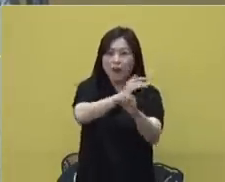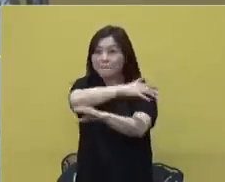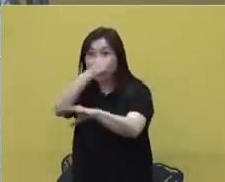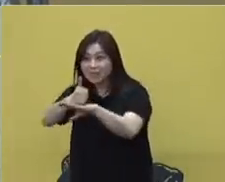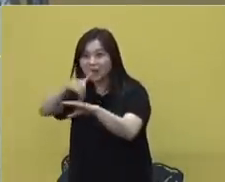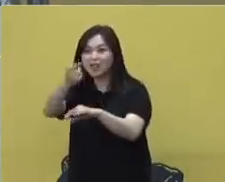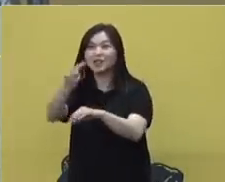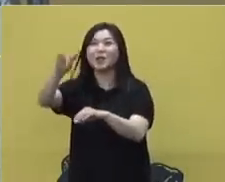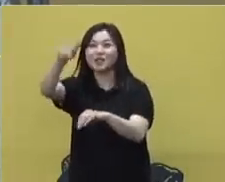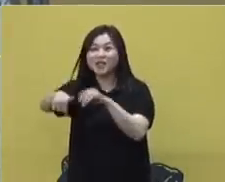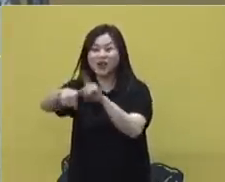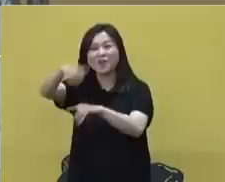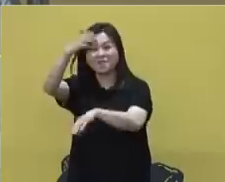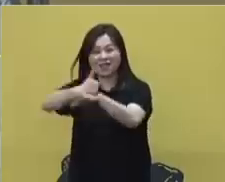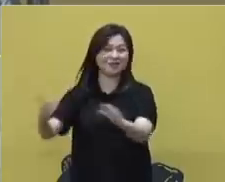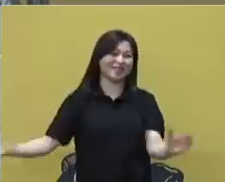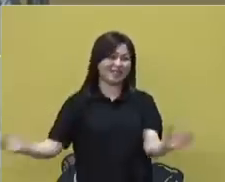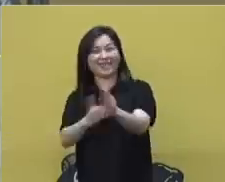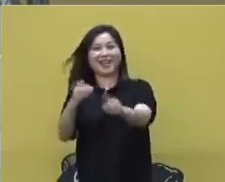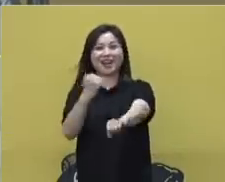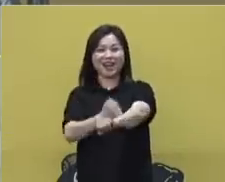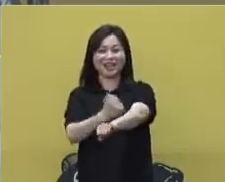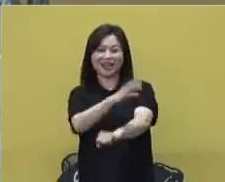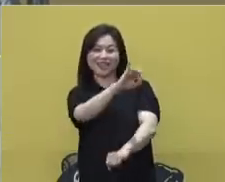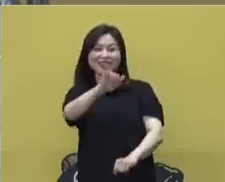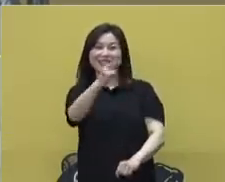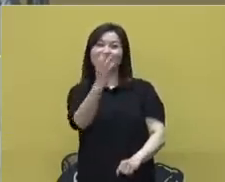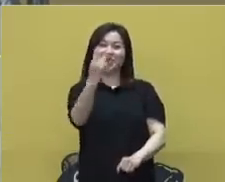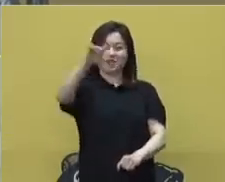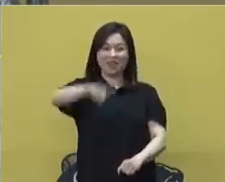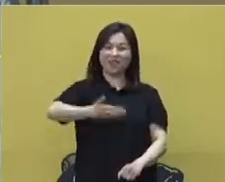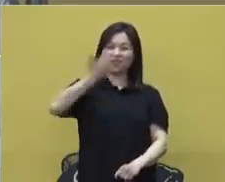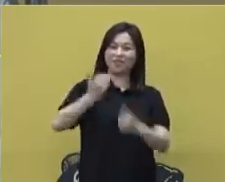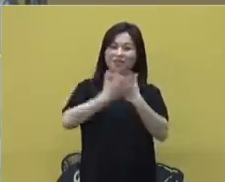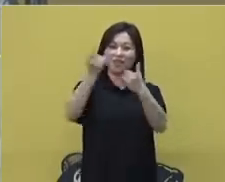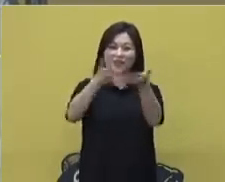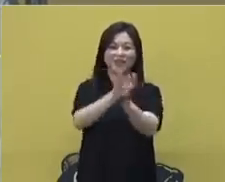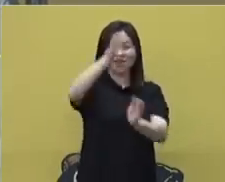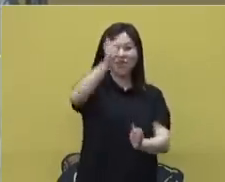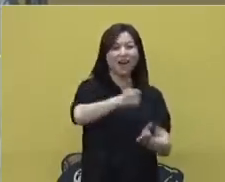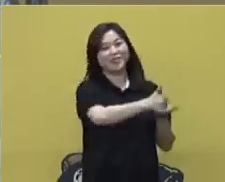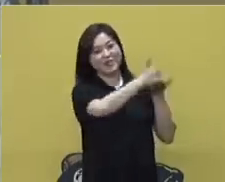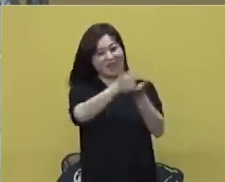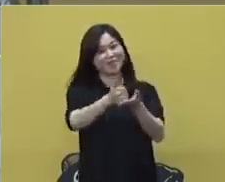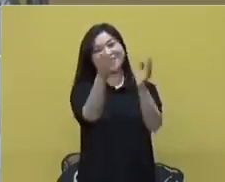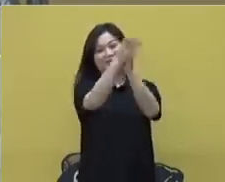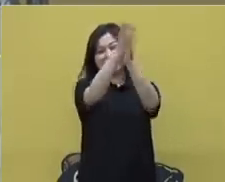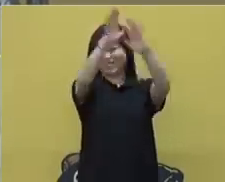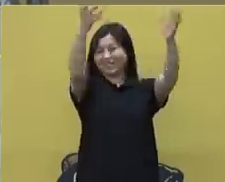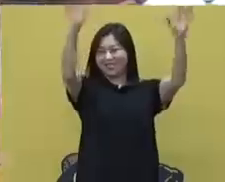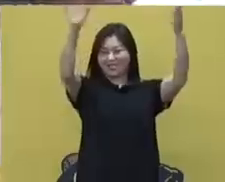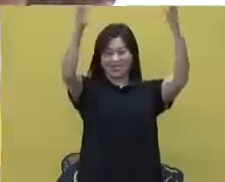종석으로 끝맺음을 해주실 이종석 전 통일부 장관을 소개합니다. 어서 오십시오.